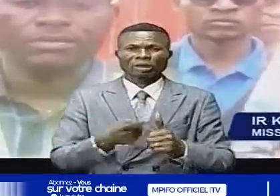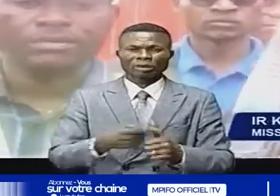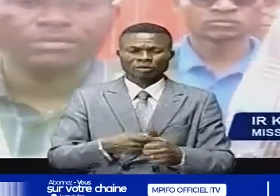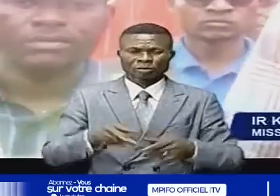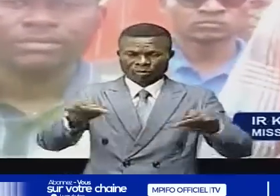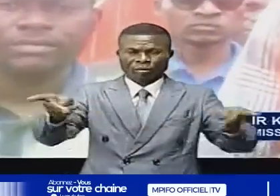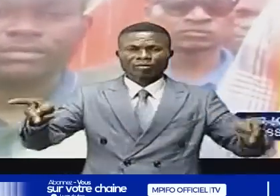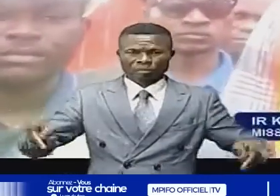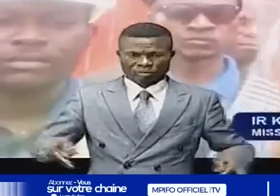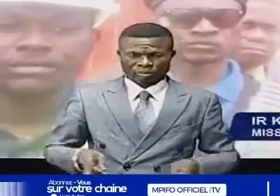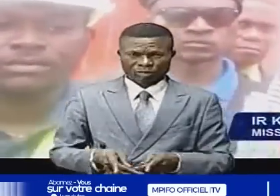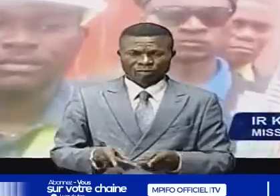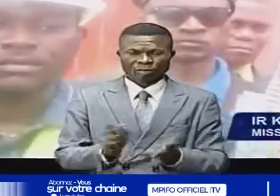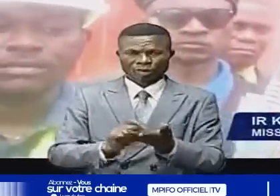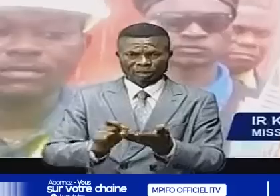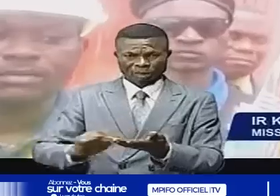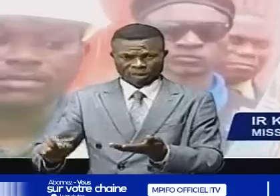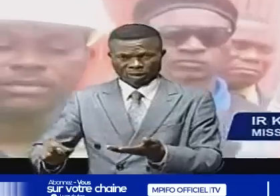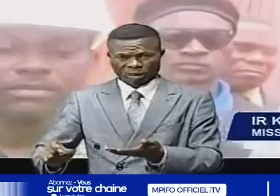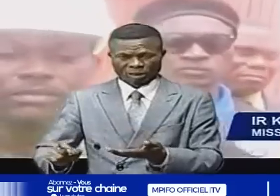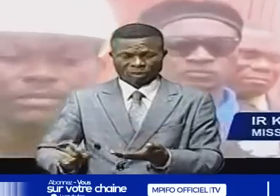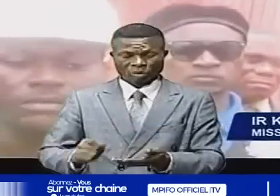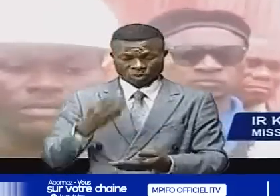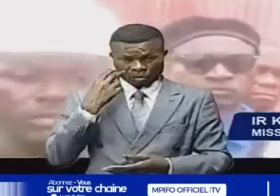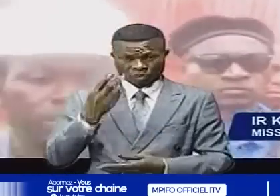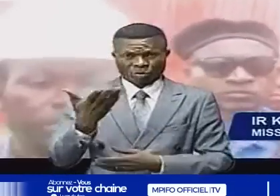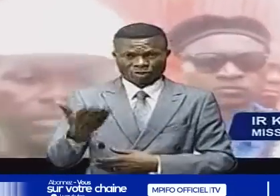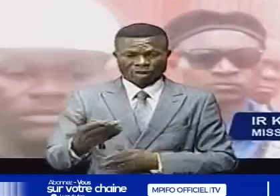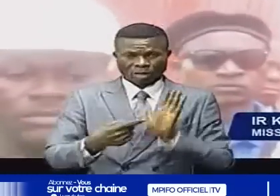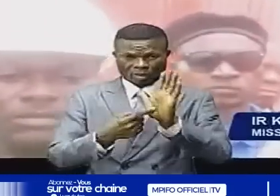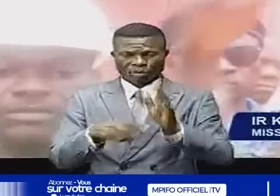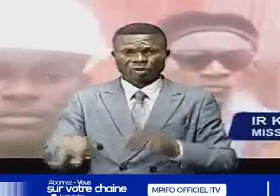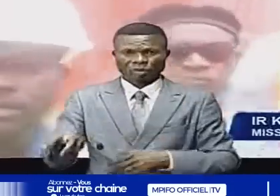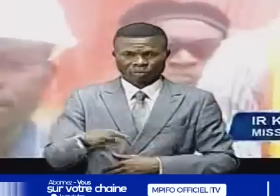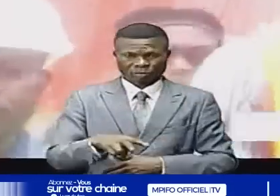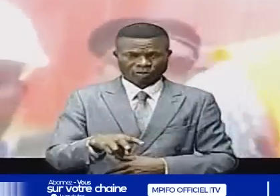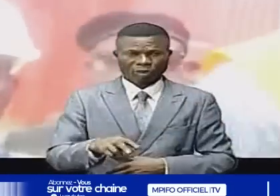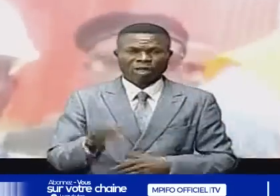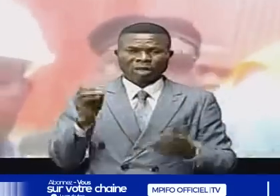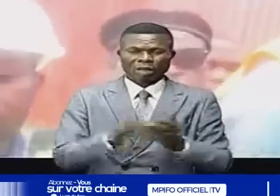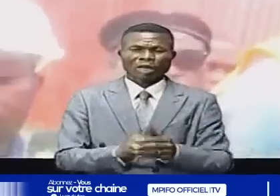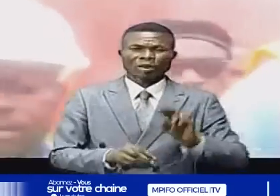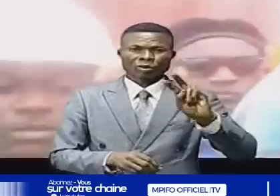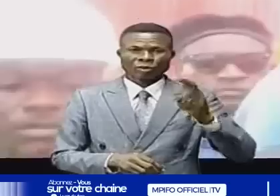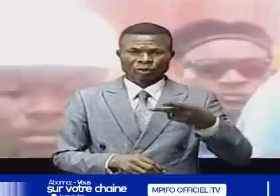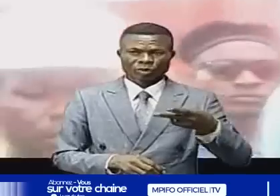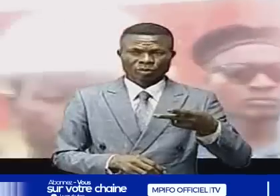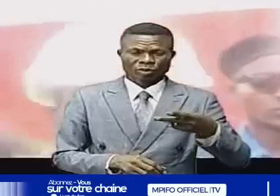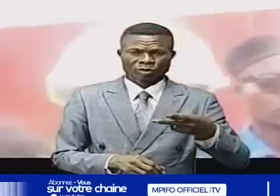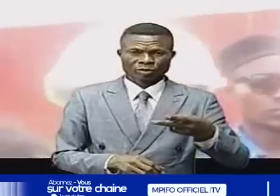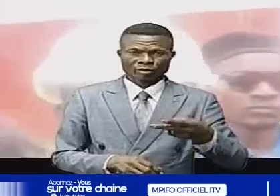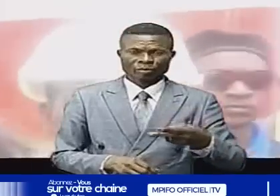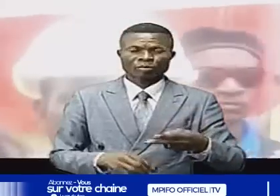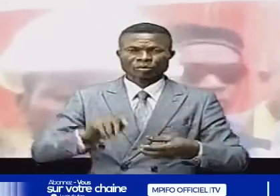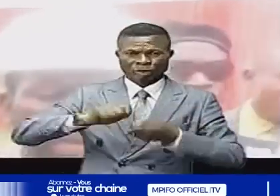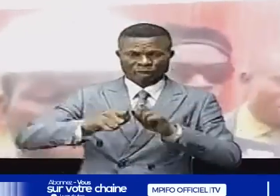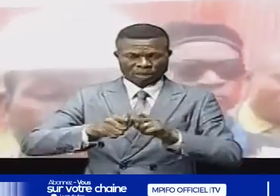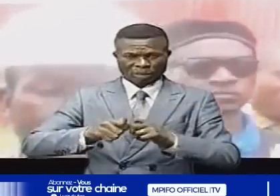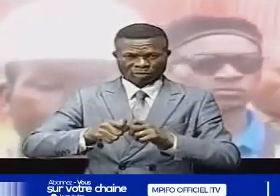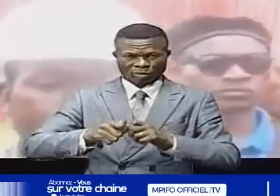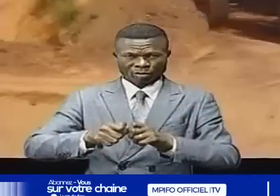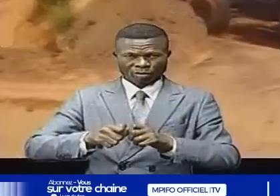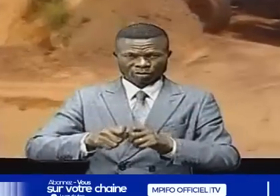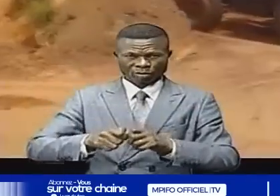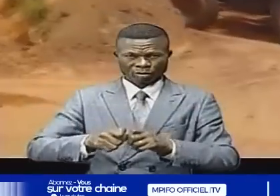salles de classe ici devant moi, de l'autre côté au bas. Il y a le hall central qui est en réhabilitation. Là, c'est